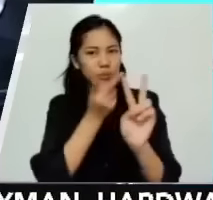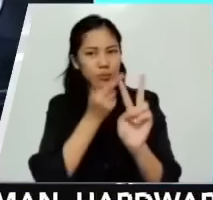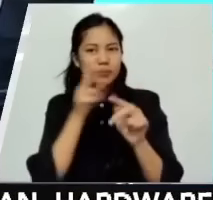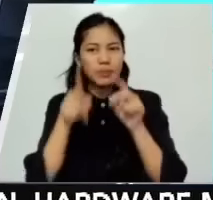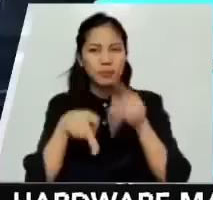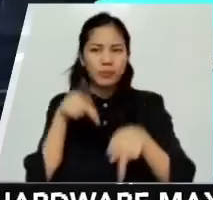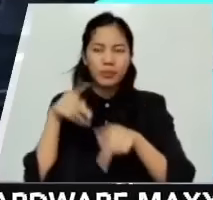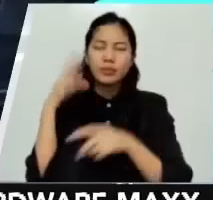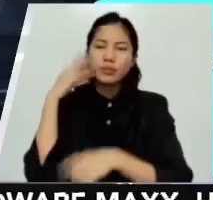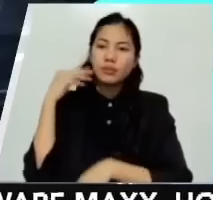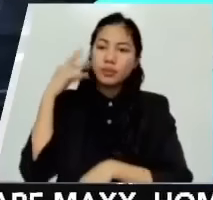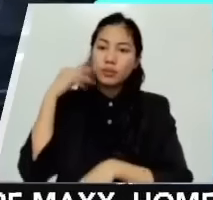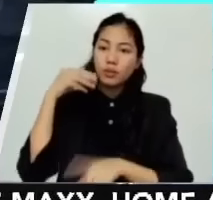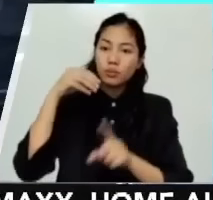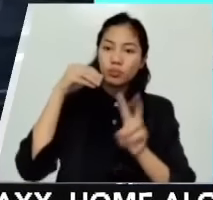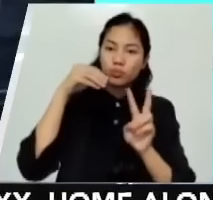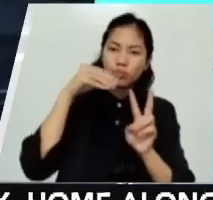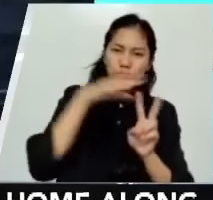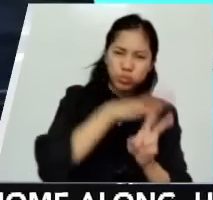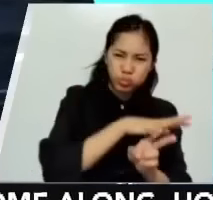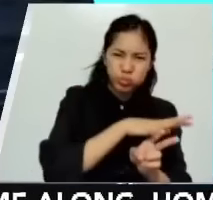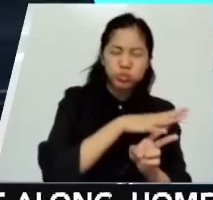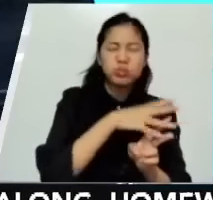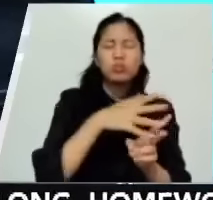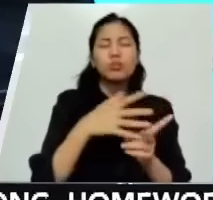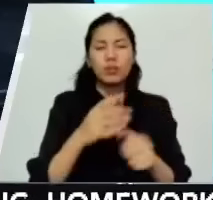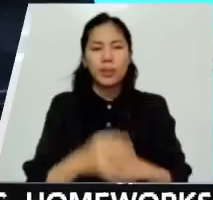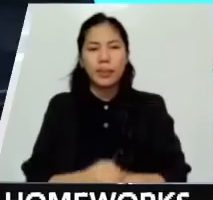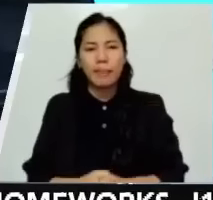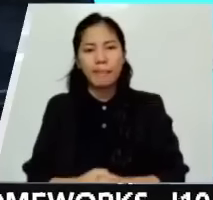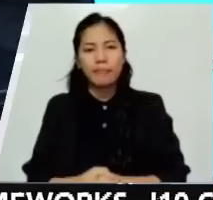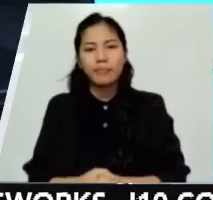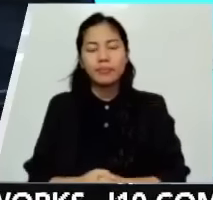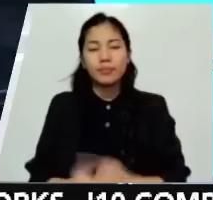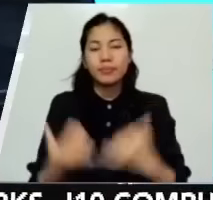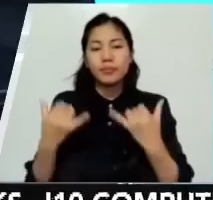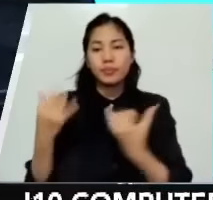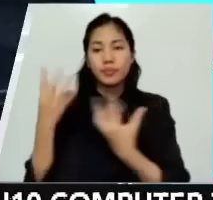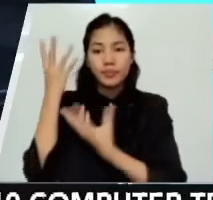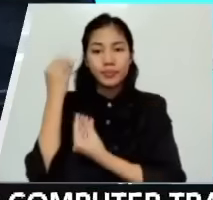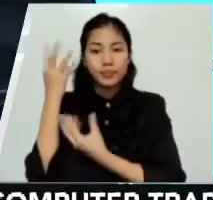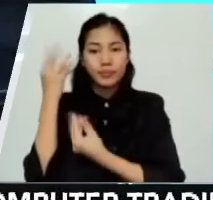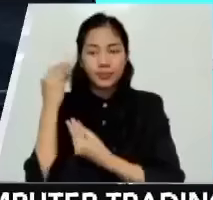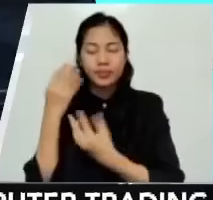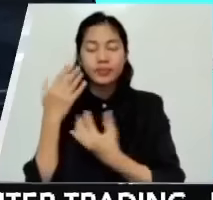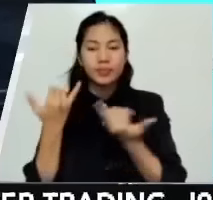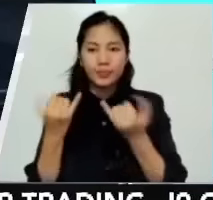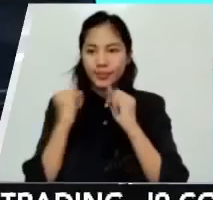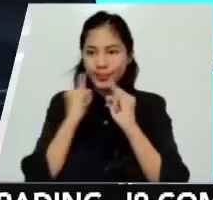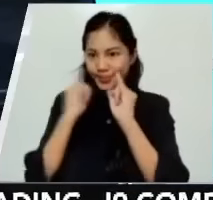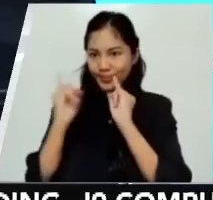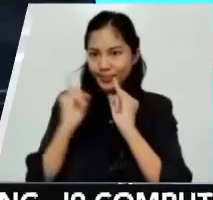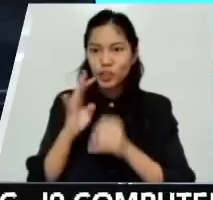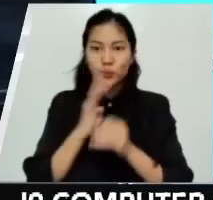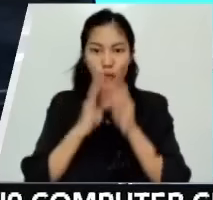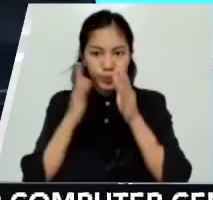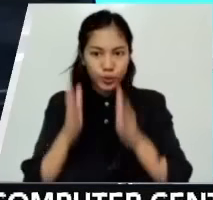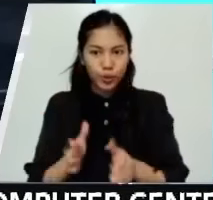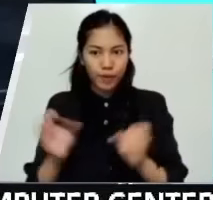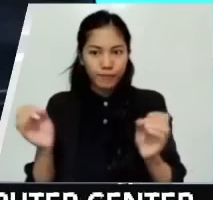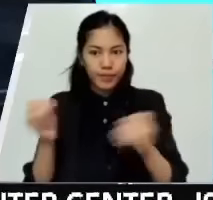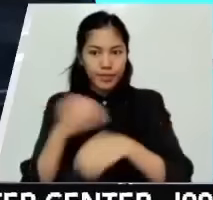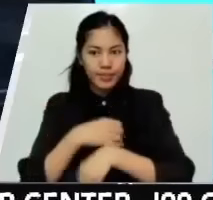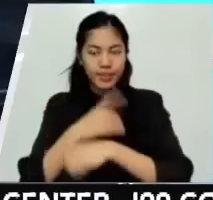lupa sa gitna ng masamang panahon. Alamin na natin ang latest update na kasalang sa balitang hali ang tagapagsalita ng Office of Civil Defense, Director